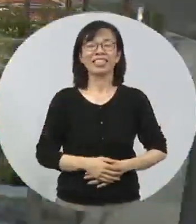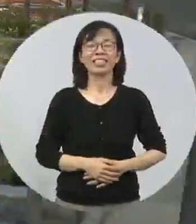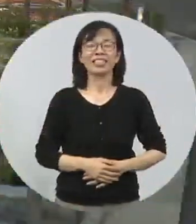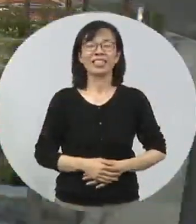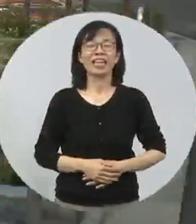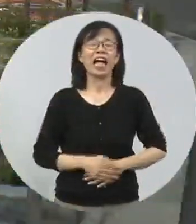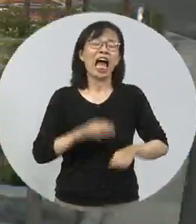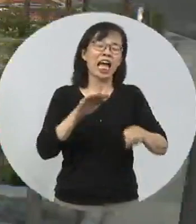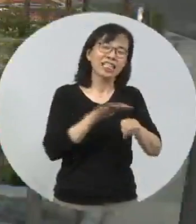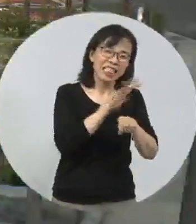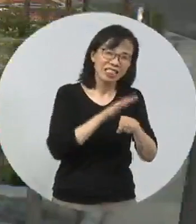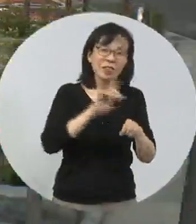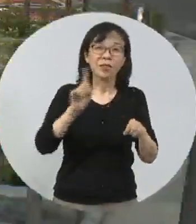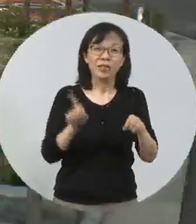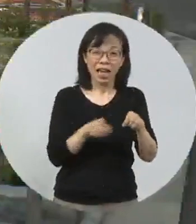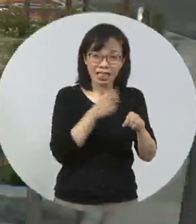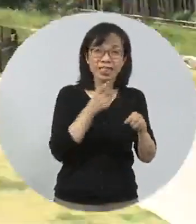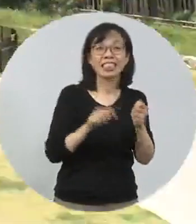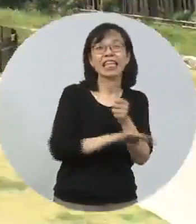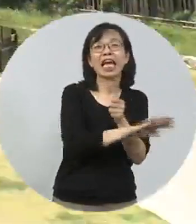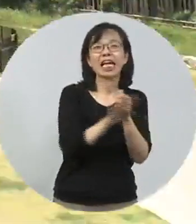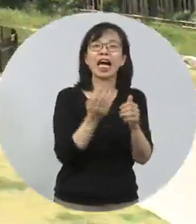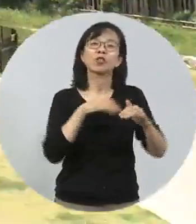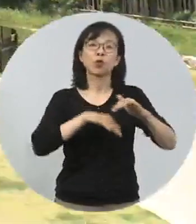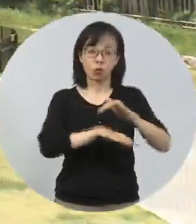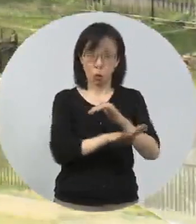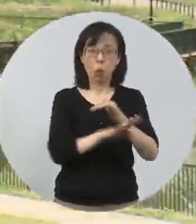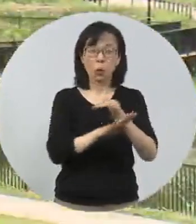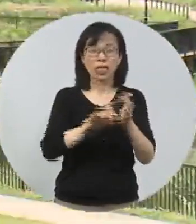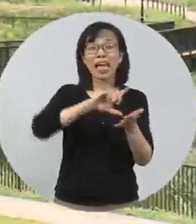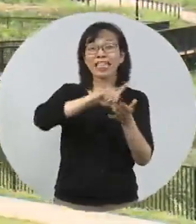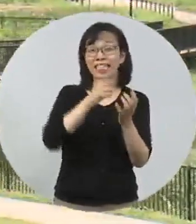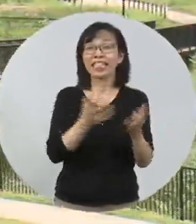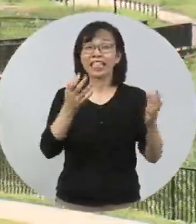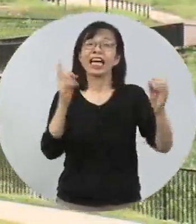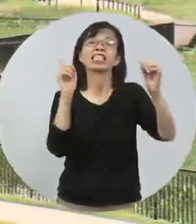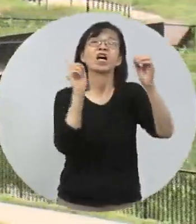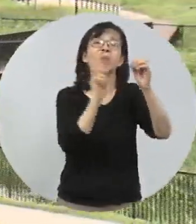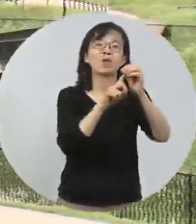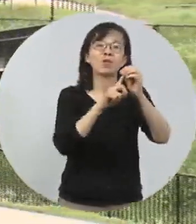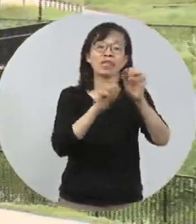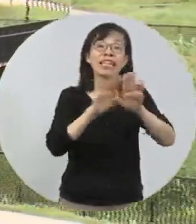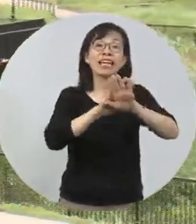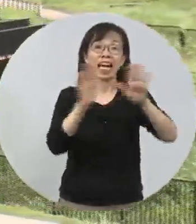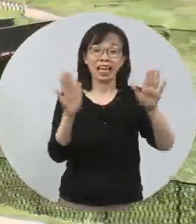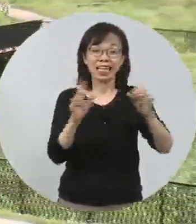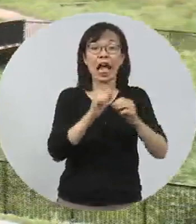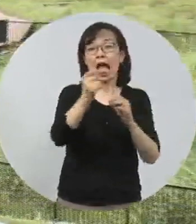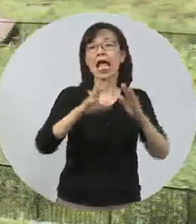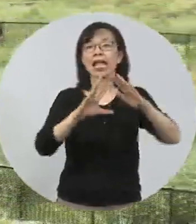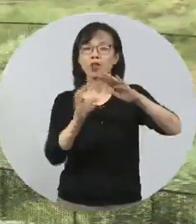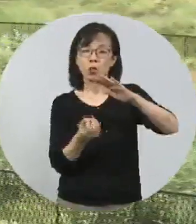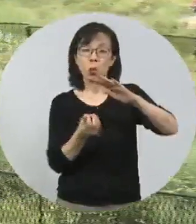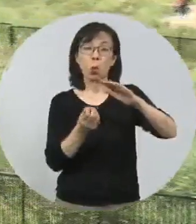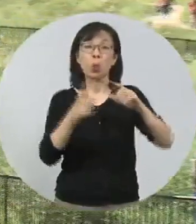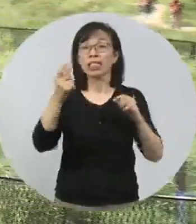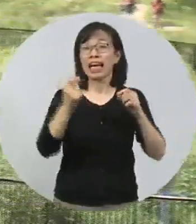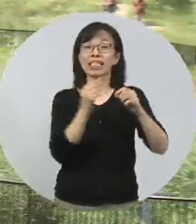貴重な自然環境の保全や地域の活性化を目的に開園した遠藤笹久保谷公